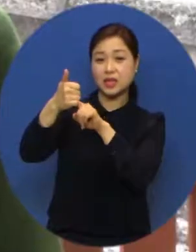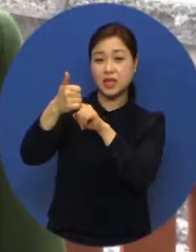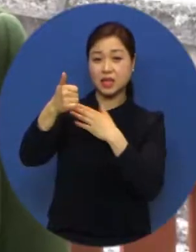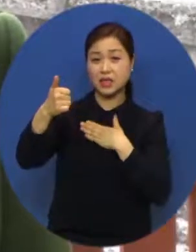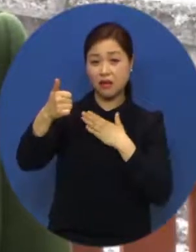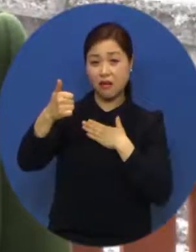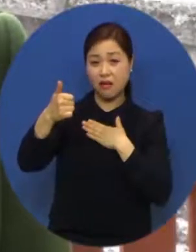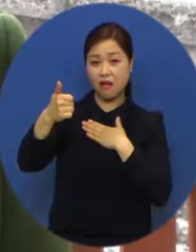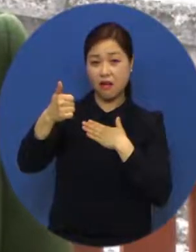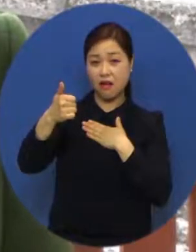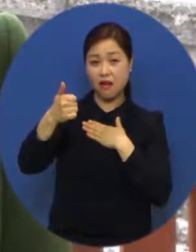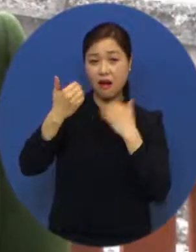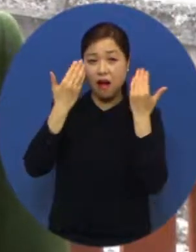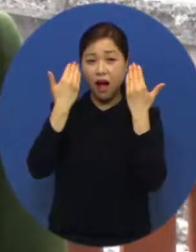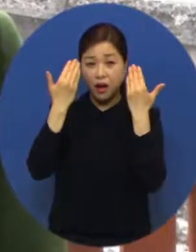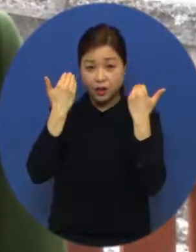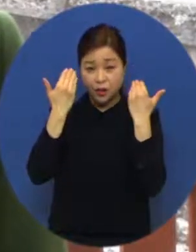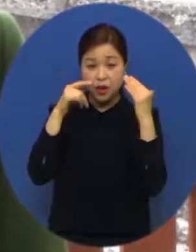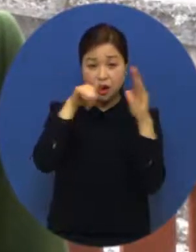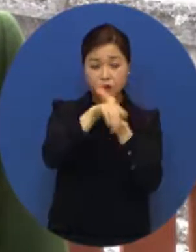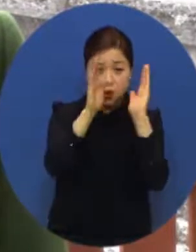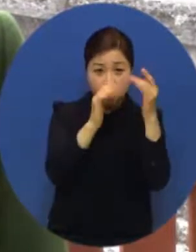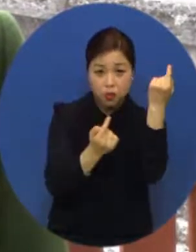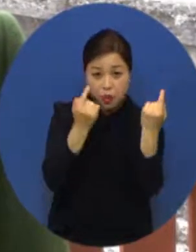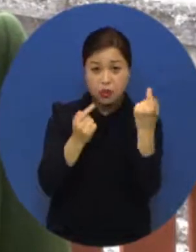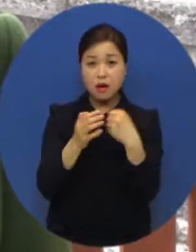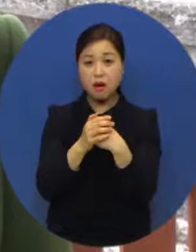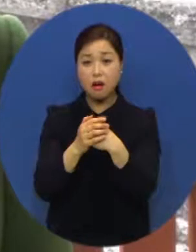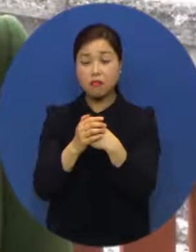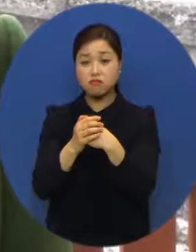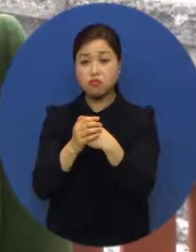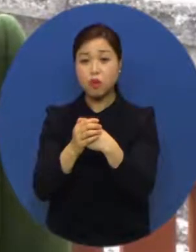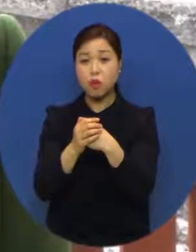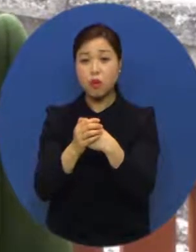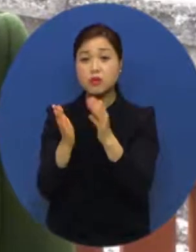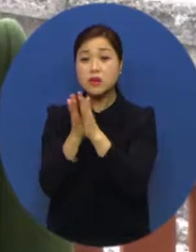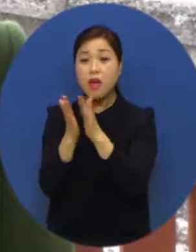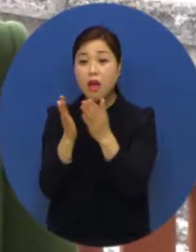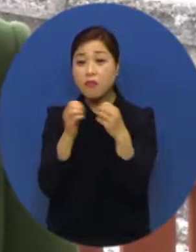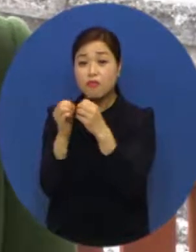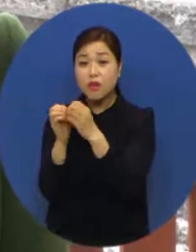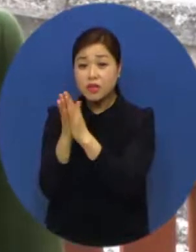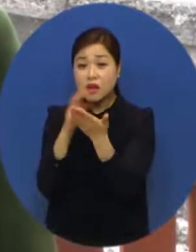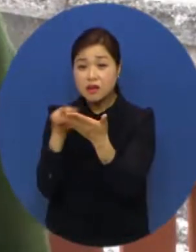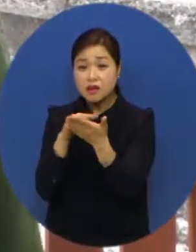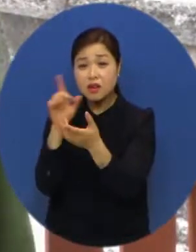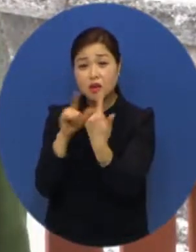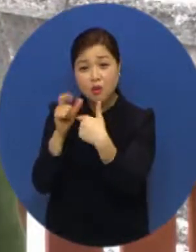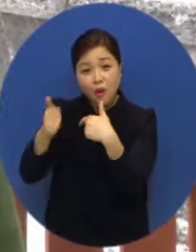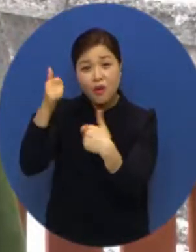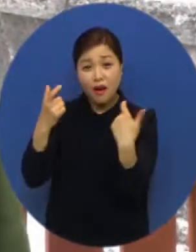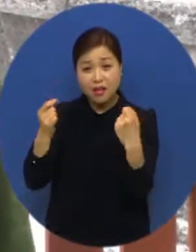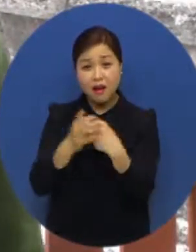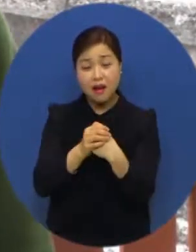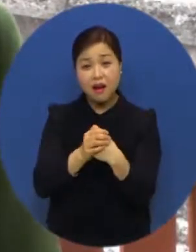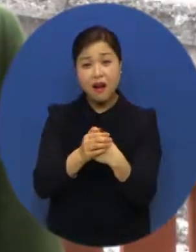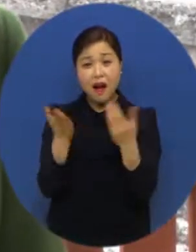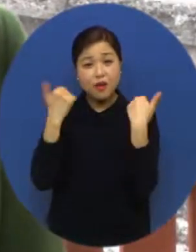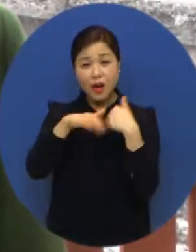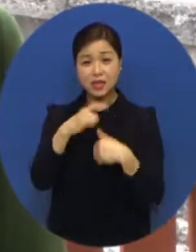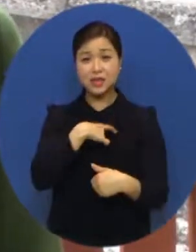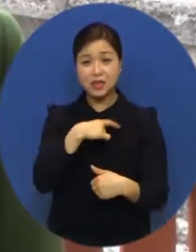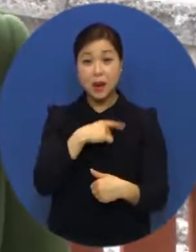공부하는 것보다 소설책 읽는 게 더 나을 것 같습니다. 그랬는데 아버지가 선뜻 그래 그래라 안 가도 된다 그래. 그게 네. 저희한테는 굉장히